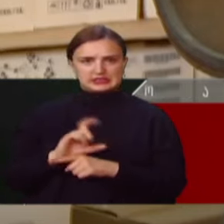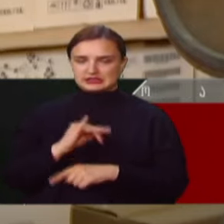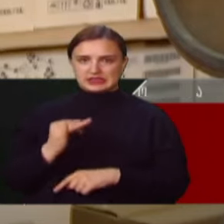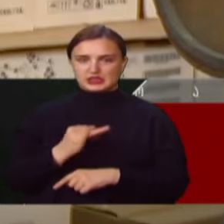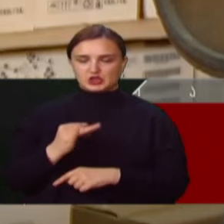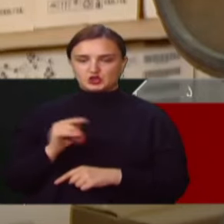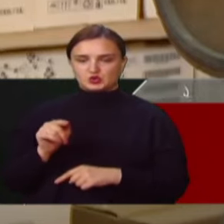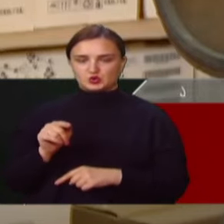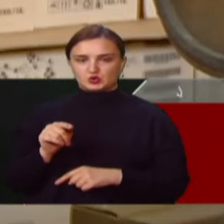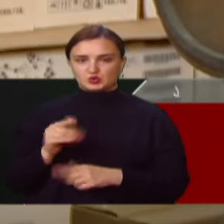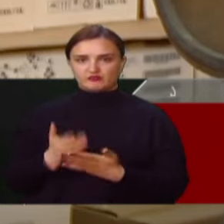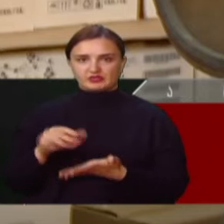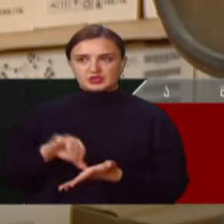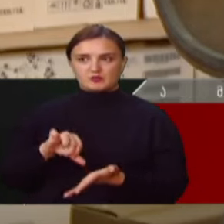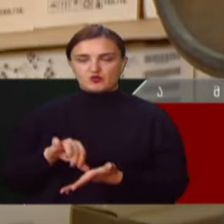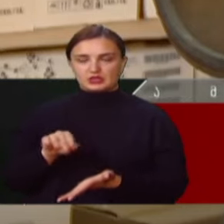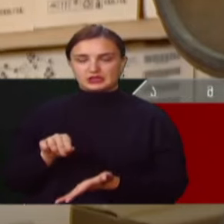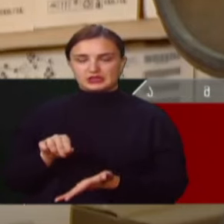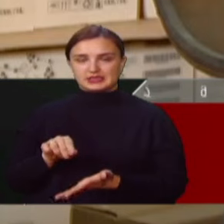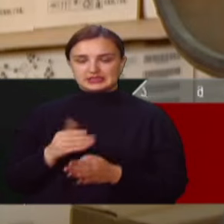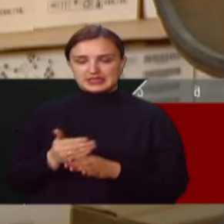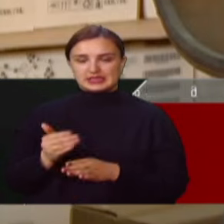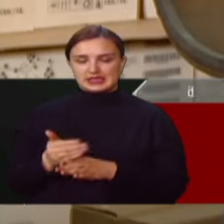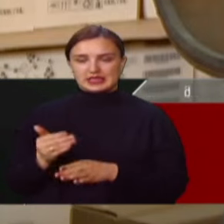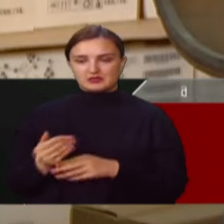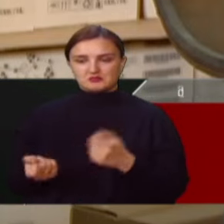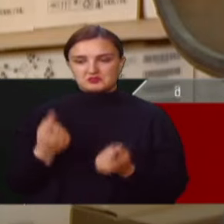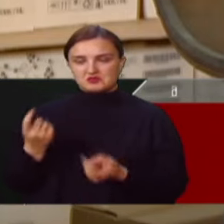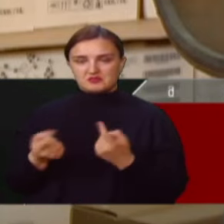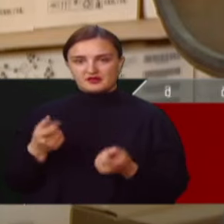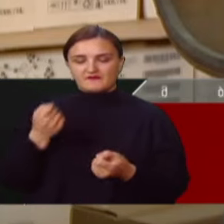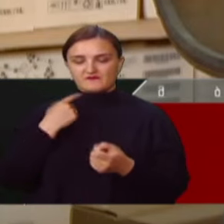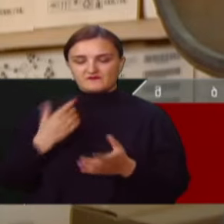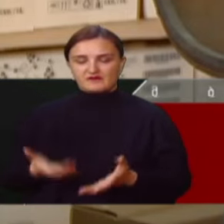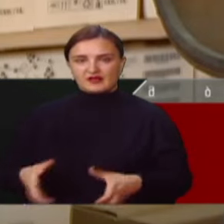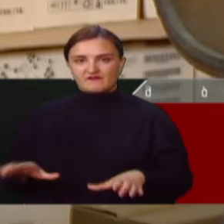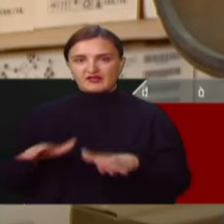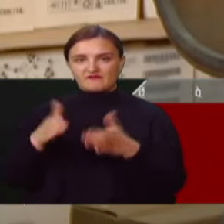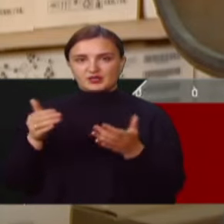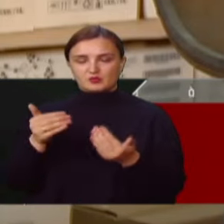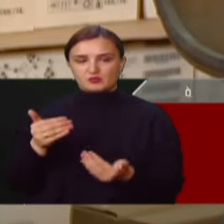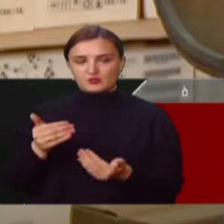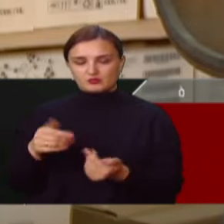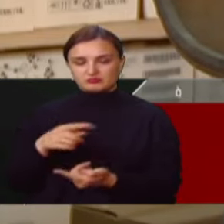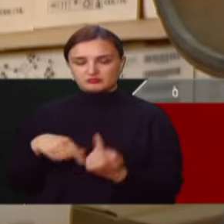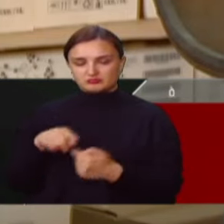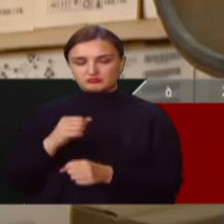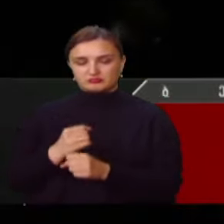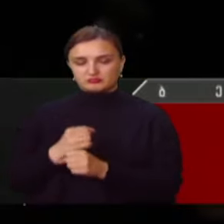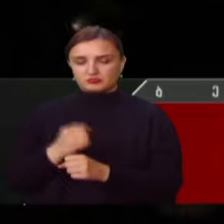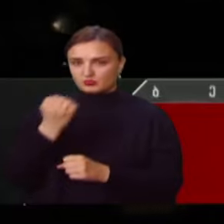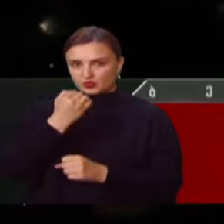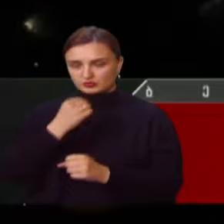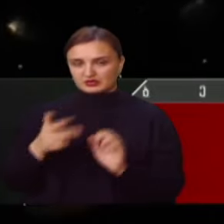ძალიან საინტერესო ბაზარს წარმოადგენს. თანდათანობით ეცნობიან ქვევრის ღვინის წარმოებას თუ მათგან დამზადებულ